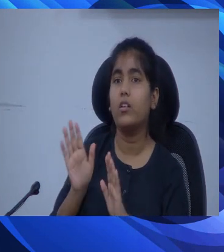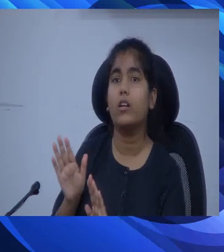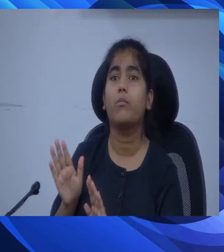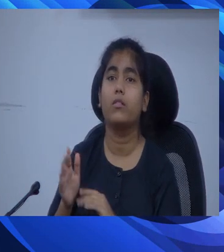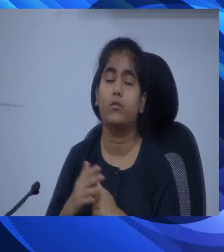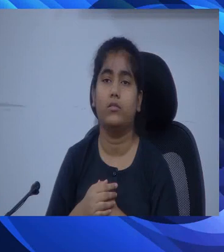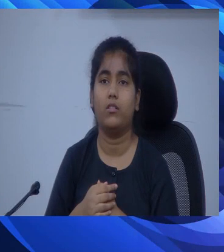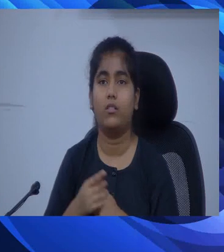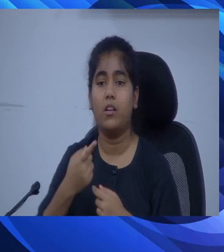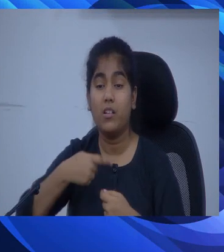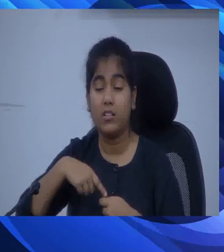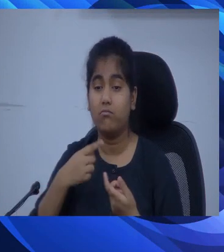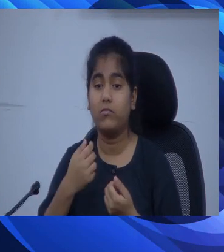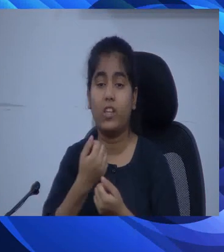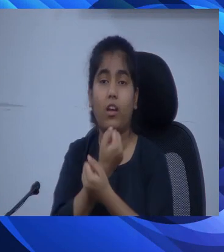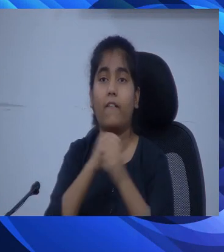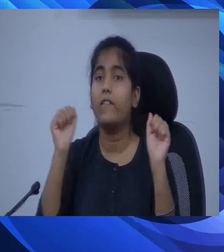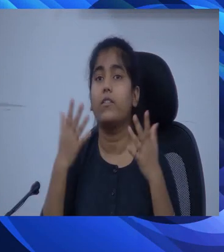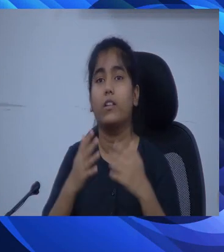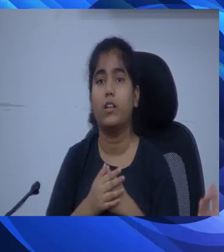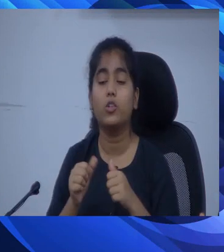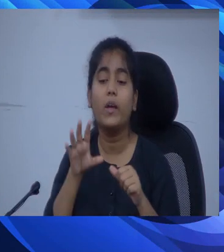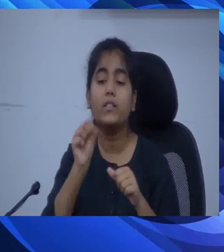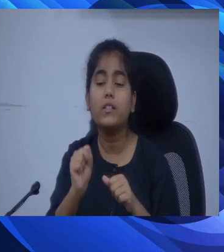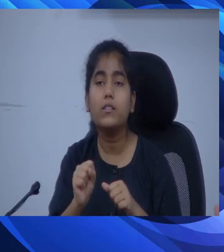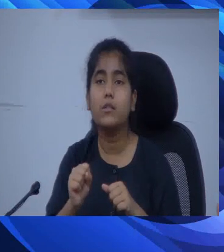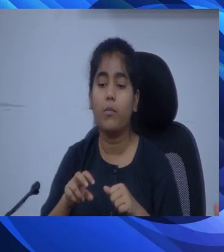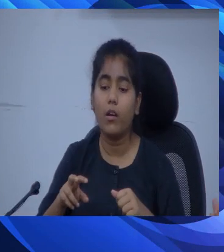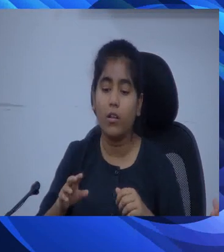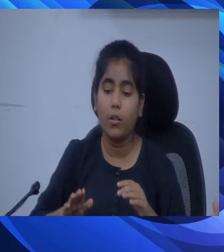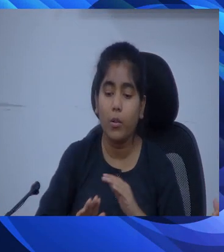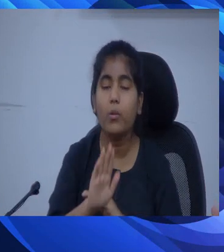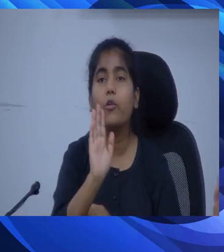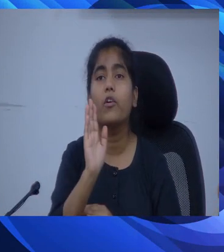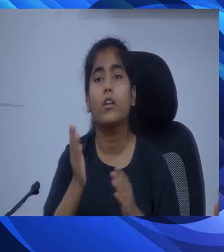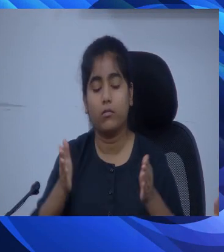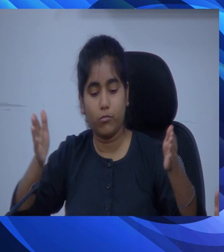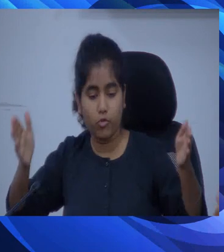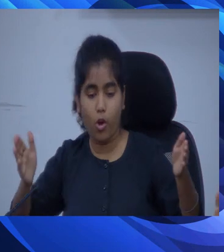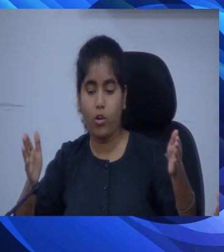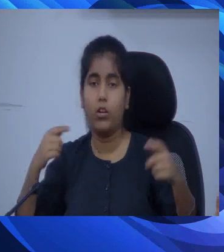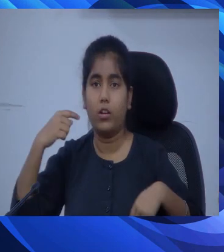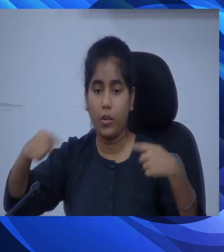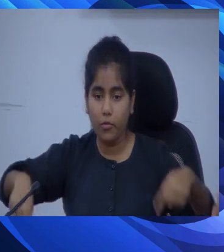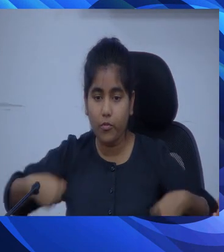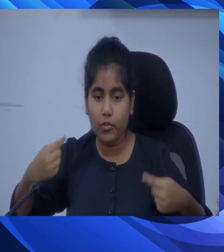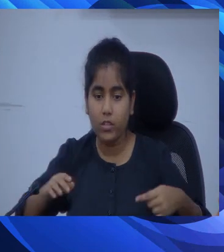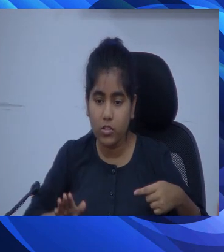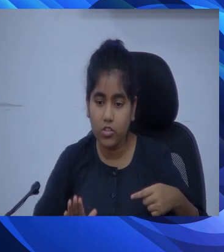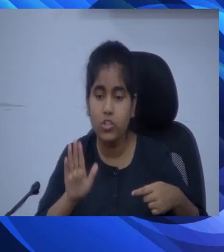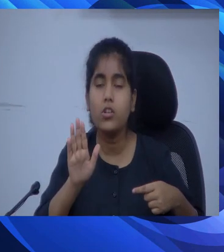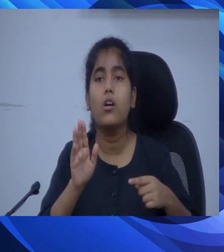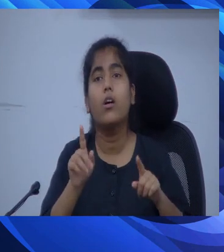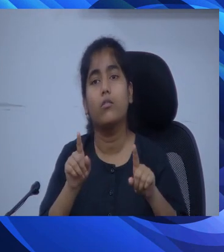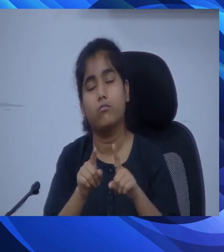में सेल्फ आत्मनिर्भर और आप सेल्फ रिलायंट नहीं होंगे। तो इसीलिए एक्सेसिबल एंट्रेंस वो होती है जो ब्रॉड इनफ होती है कि उसमें